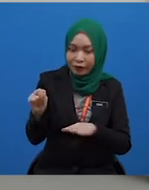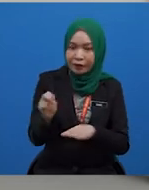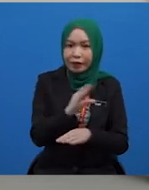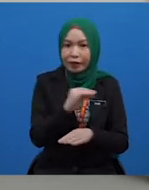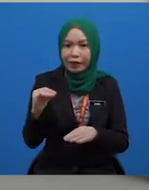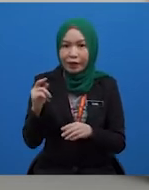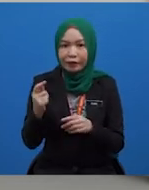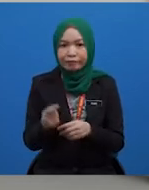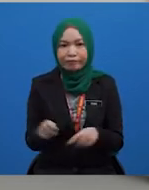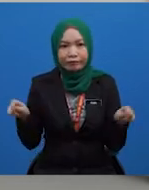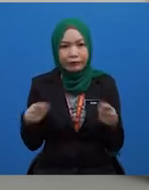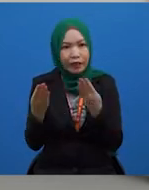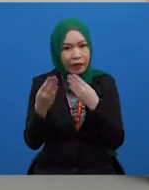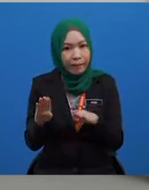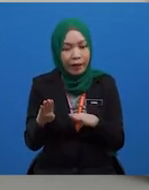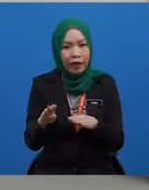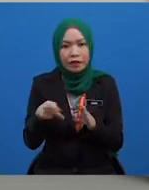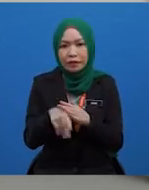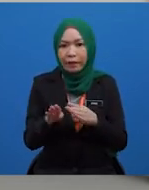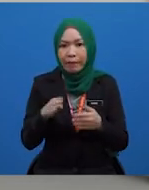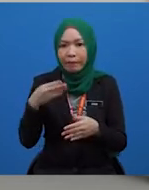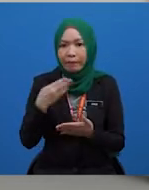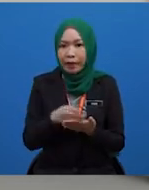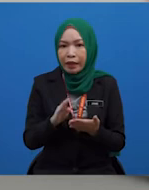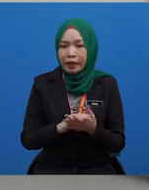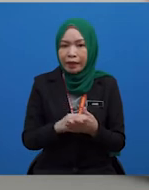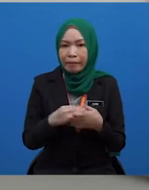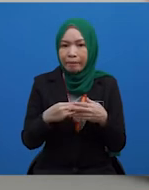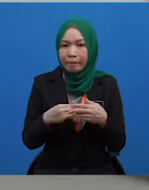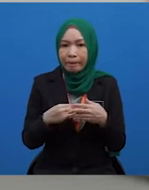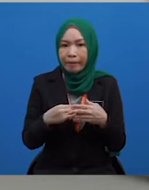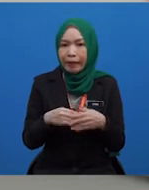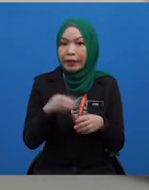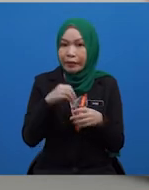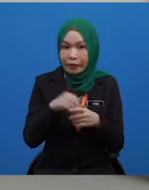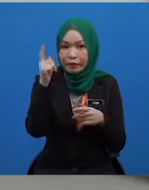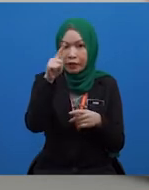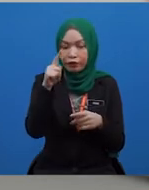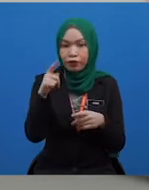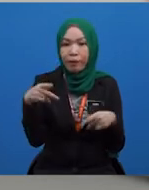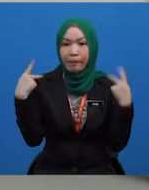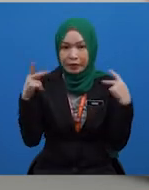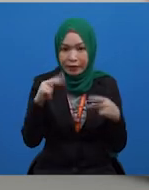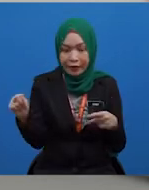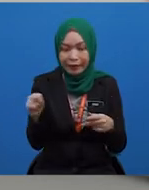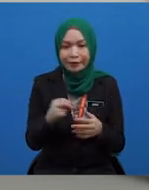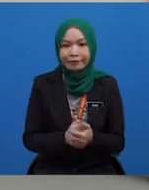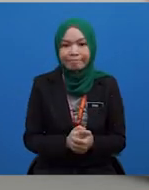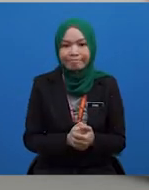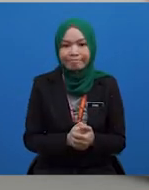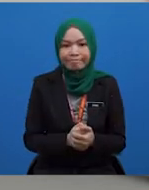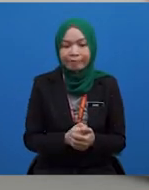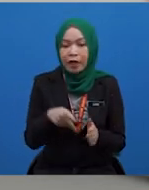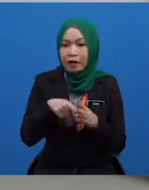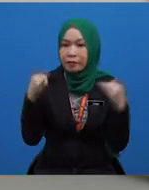dibeli dalam pasaran. Pemasar selalunya menggunakan pemboleh ubah-pemboleh ubah ini